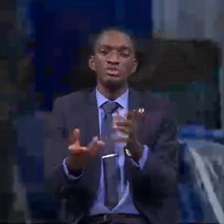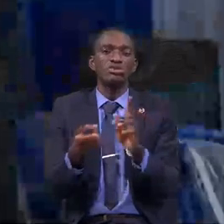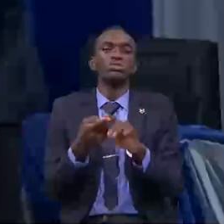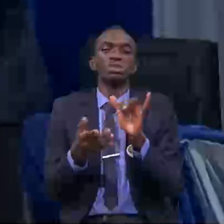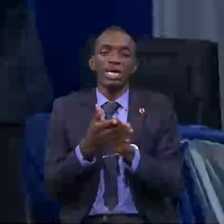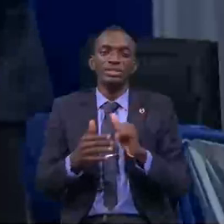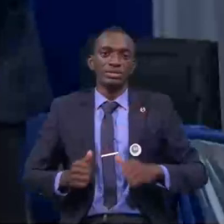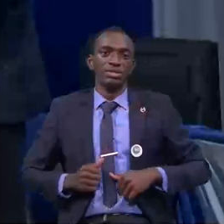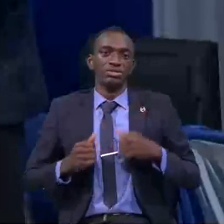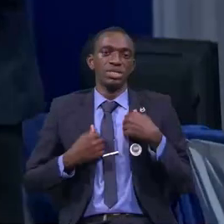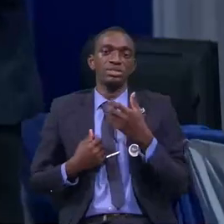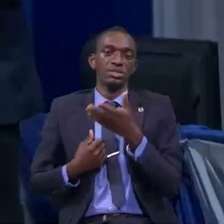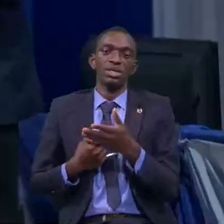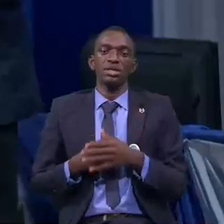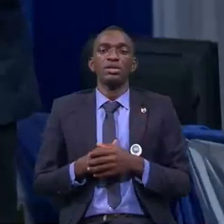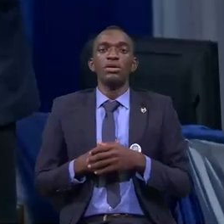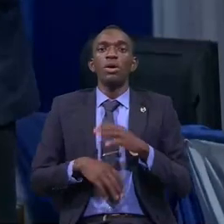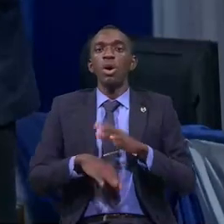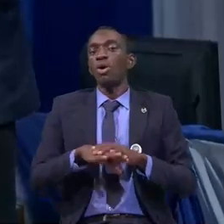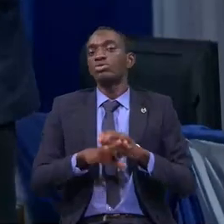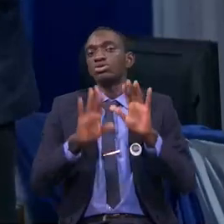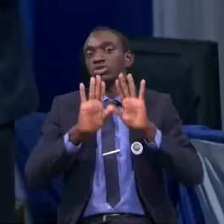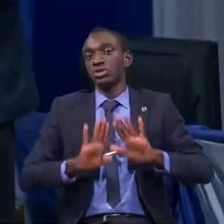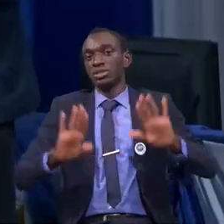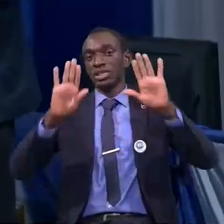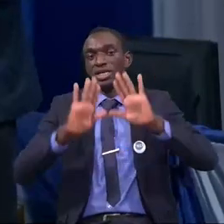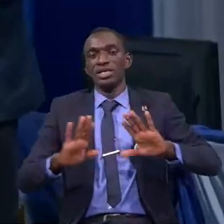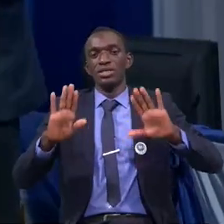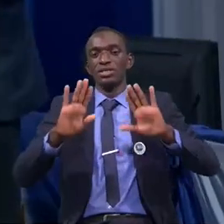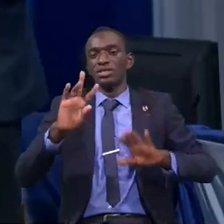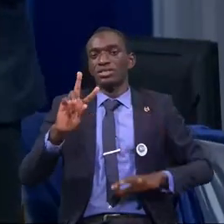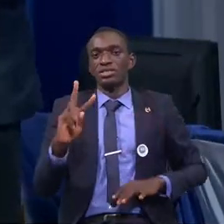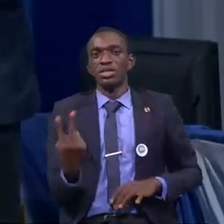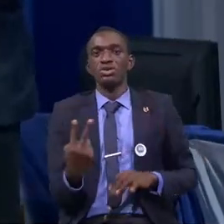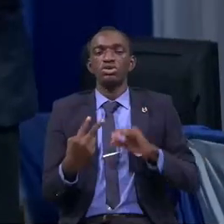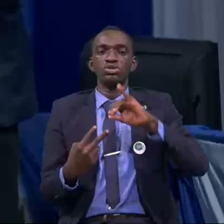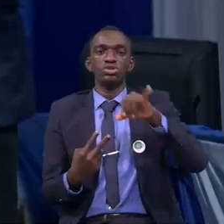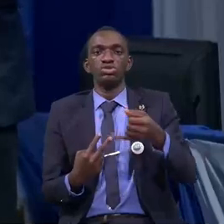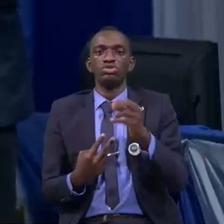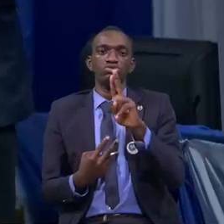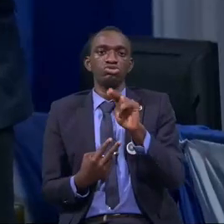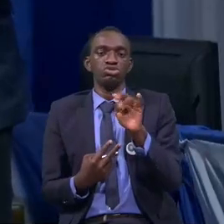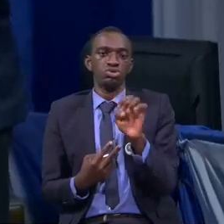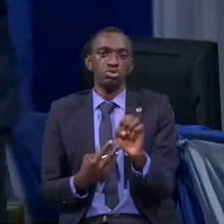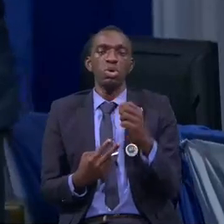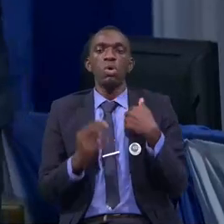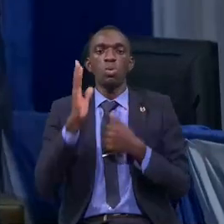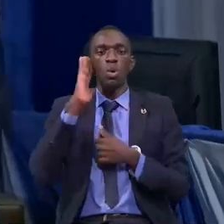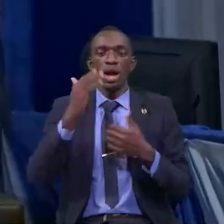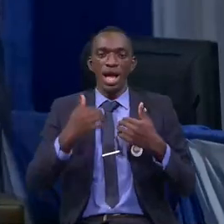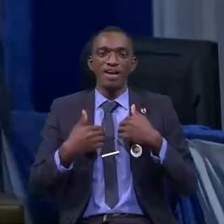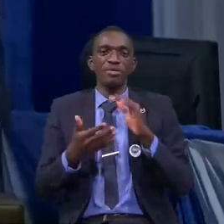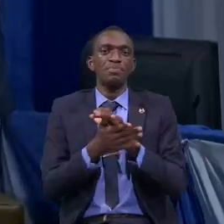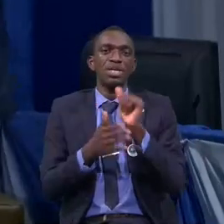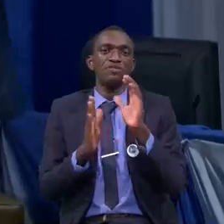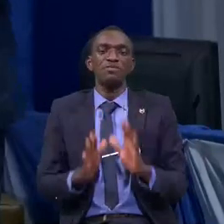Maintenant, le 2 juin, le dimanche 2 juin, nous aurons un banquet spécial pour vous, vous qui avez donné votre vie